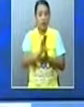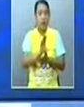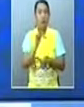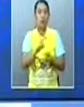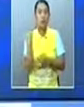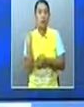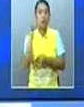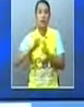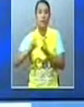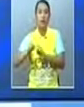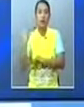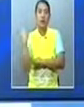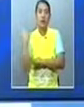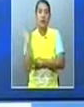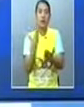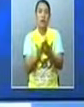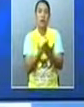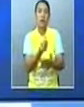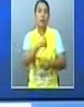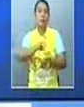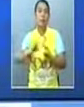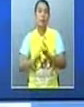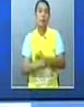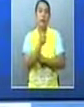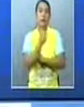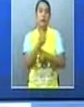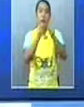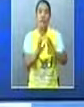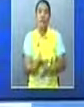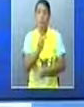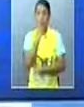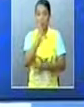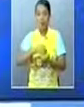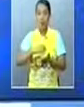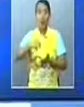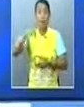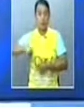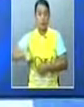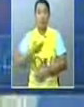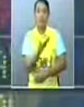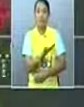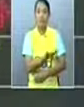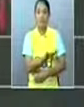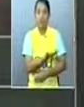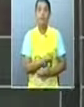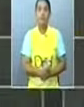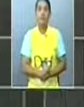ค่าและสามารถสร้างอัตราผลตอบแทนที่ดีได้นั้นเป็นอย่างไรไปติดตามได้ในรายงานพิเศษชิ้นนี้ค่ะ